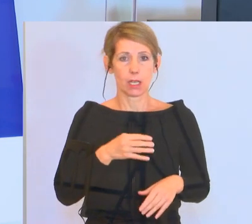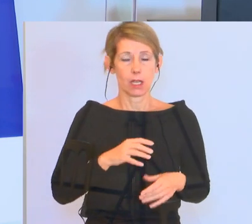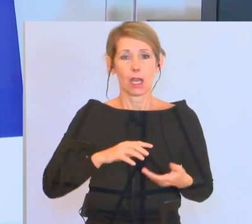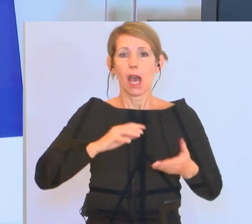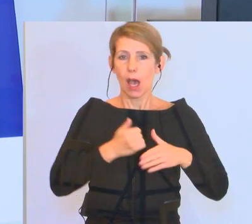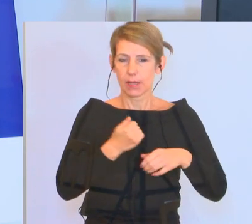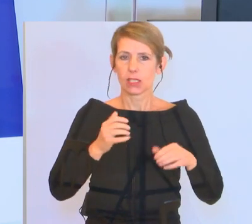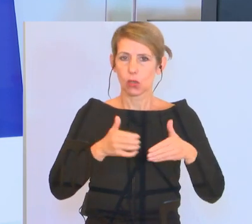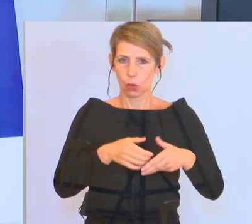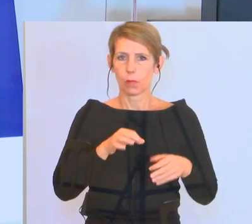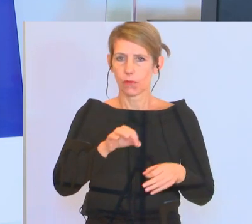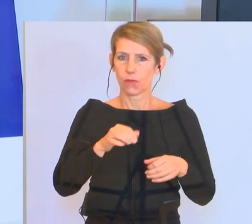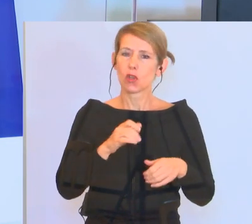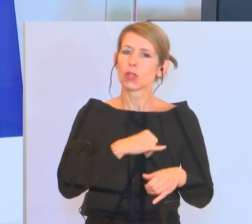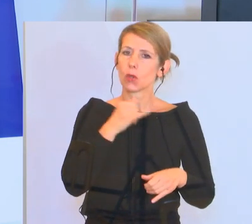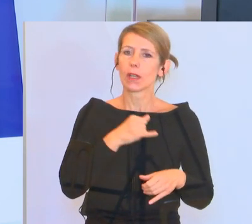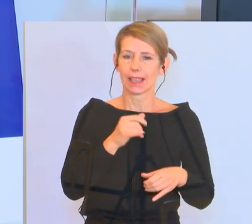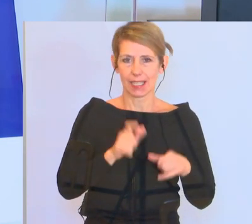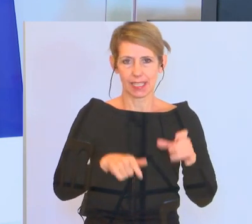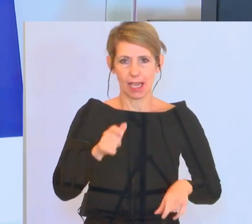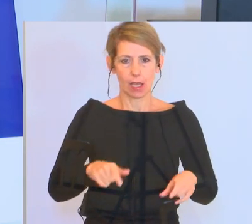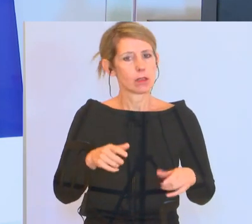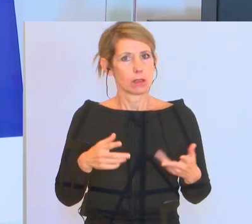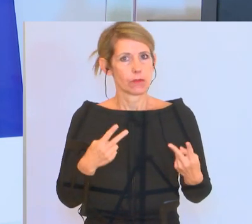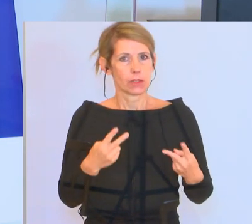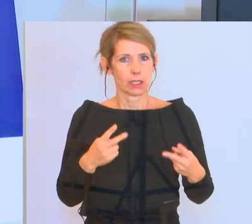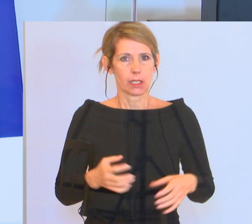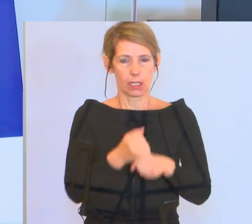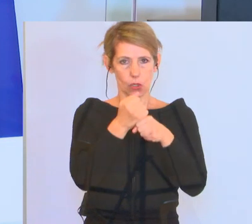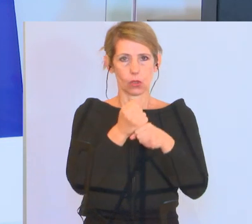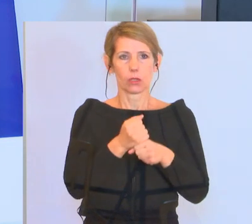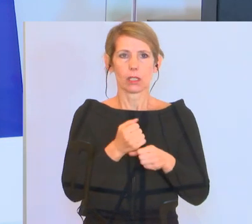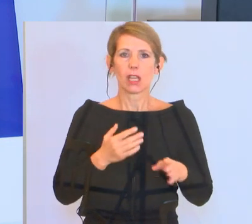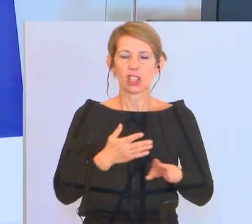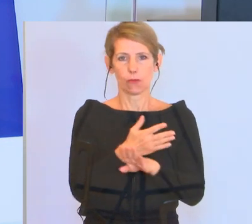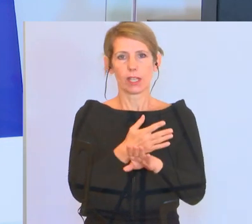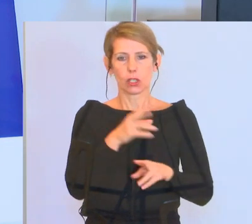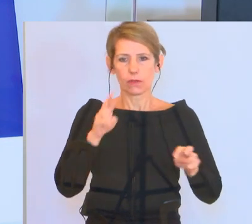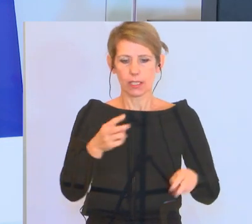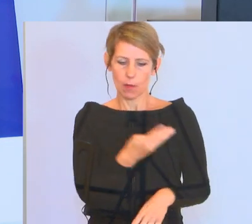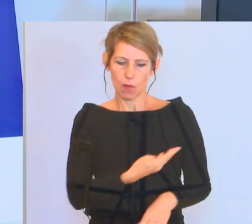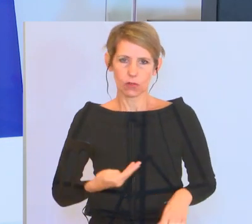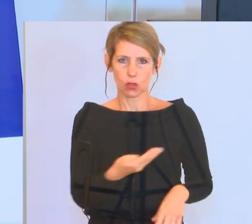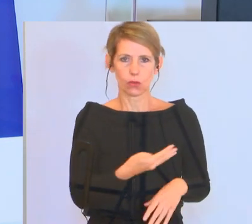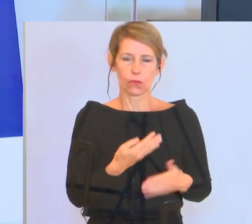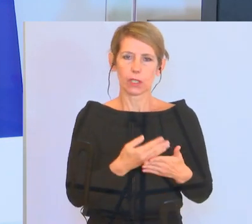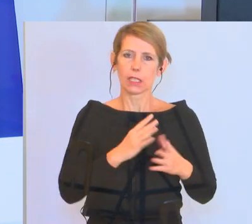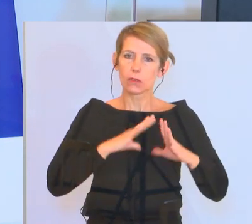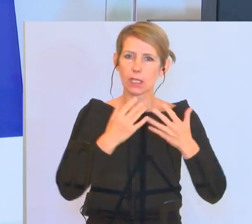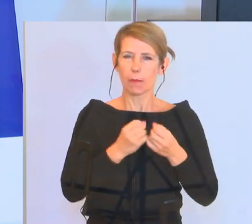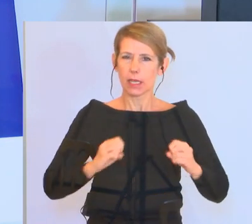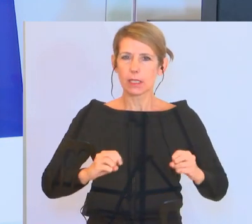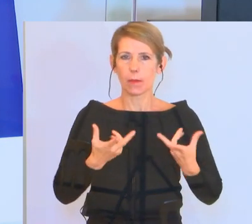Jugendbeschäftigung ins Leben gerufen, da die Jugendlichen ein Querschnittsthema sind und wir hier in gemeinsamer Kraft dafür sorgen, dass